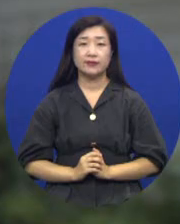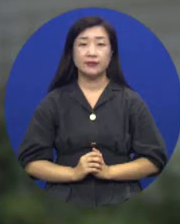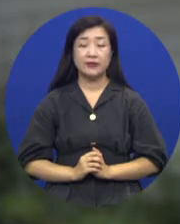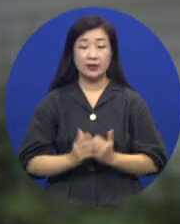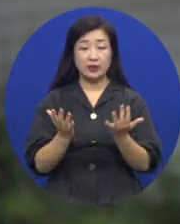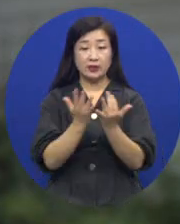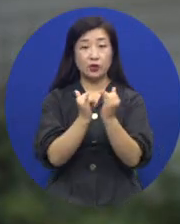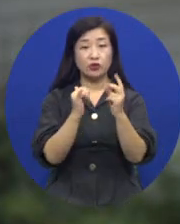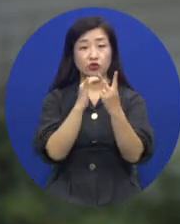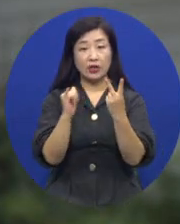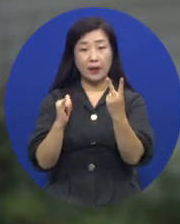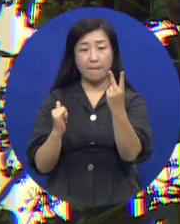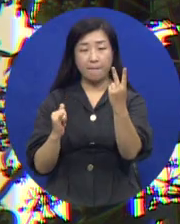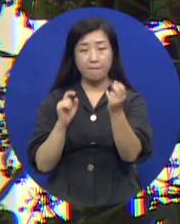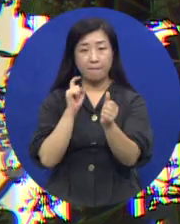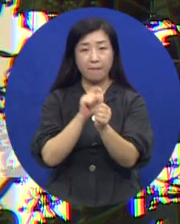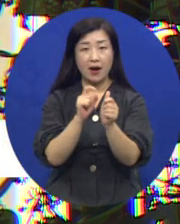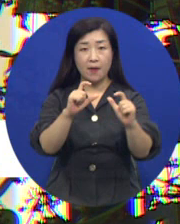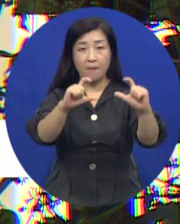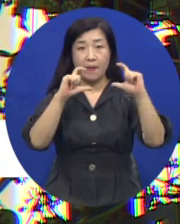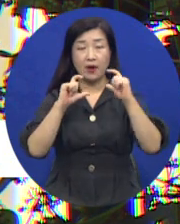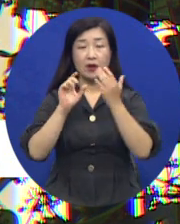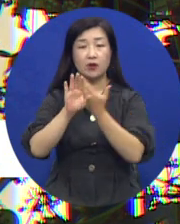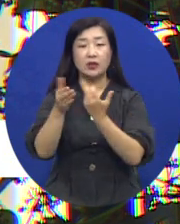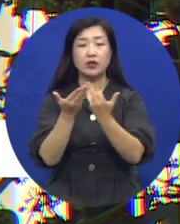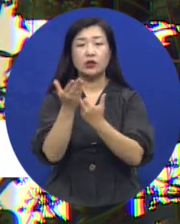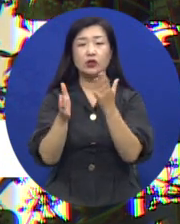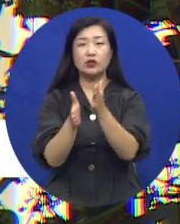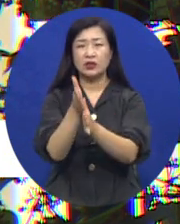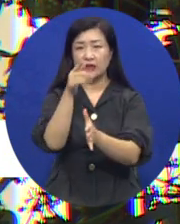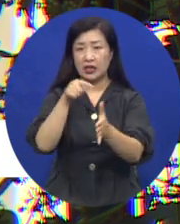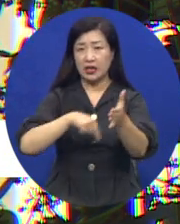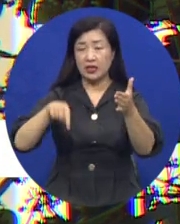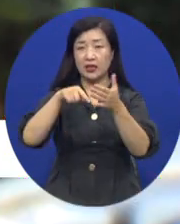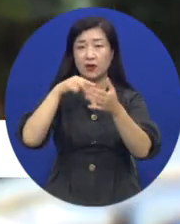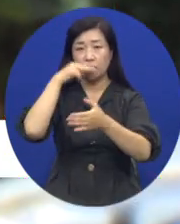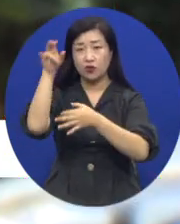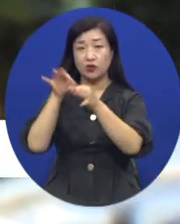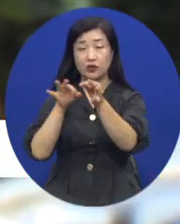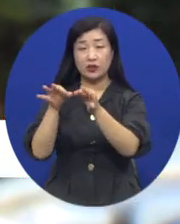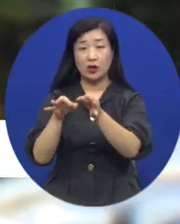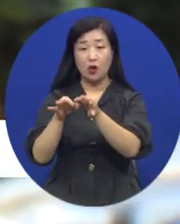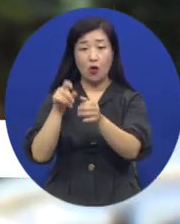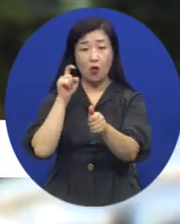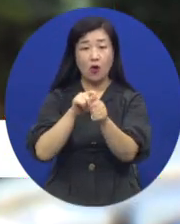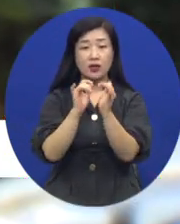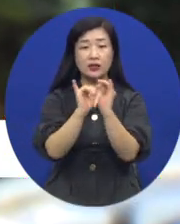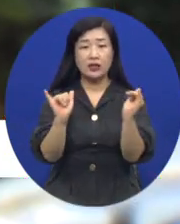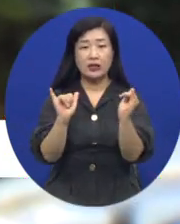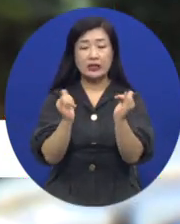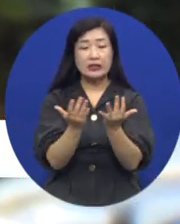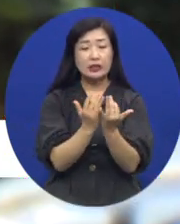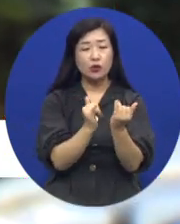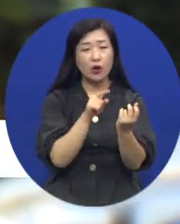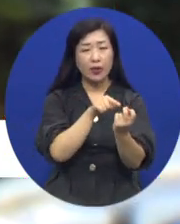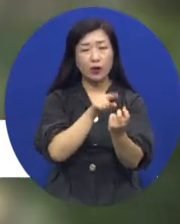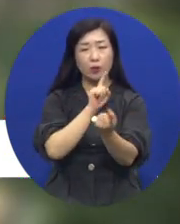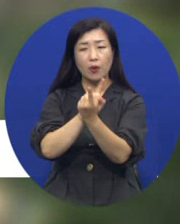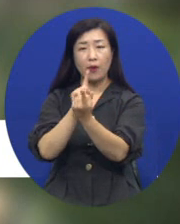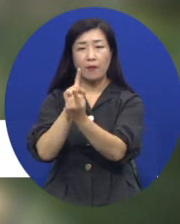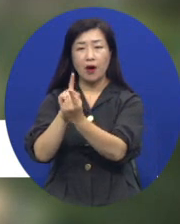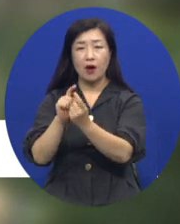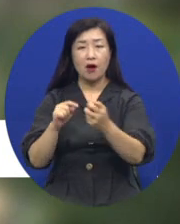종사자 2명이 코로나19 확진 판정을 받은 제주 시내 한 유흥주점. 확진된 종사자와 동선이 겹치는